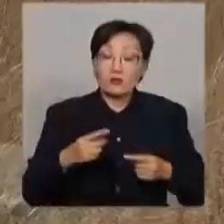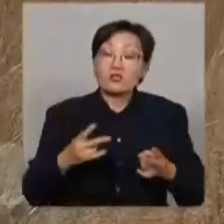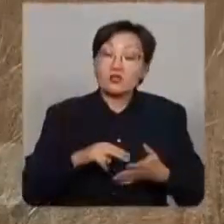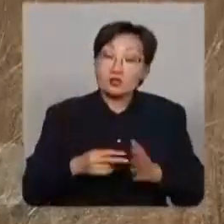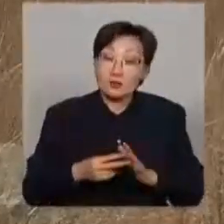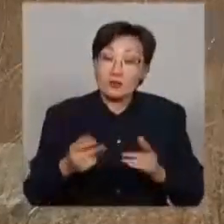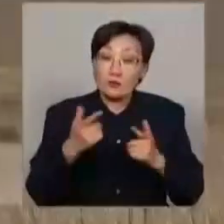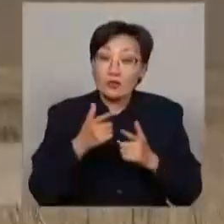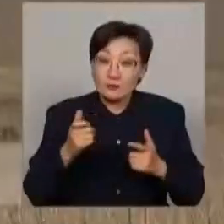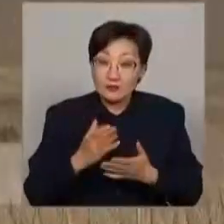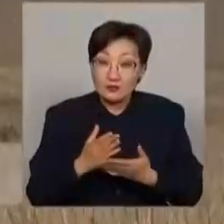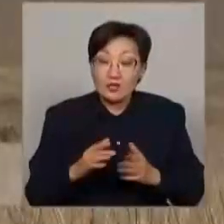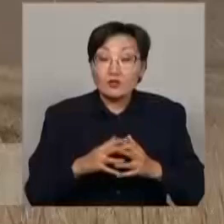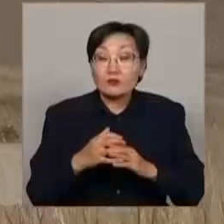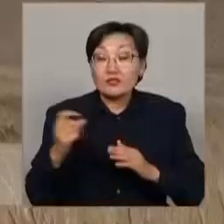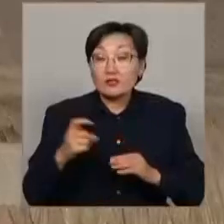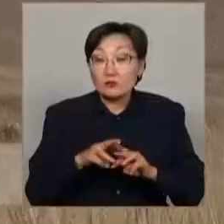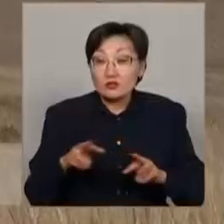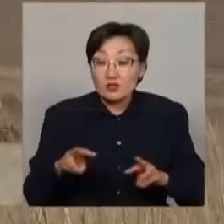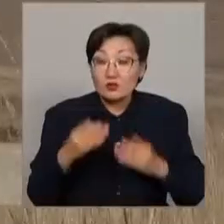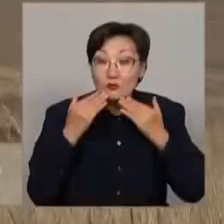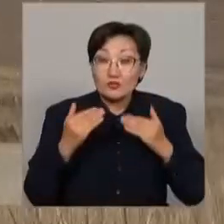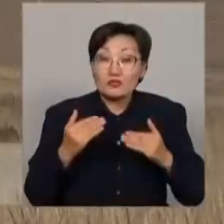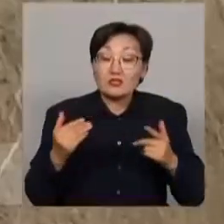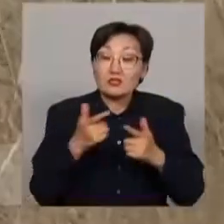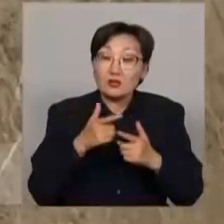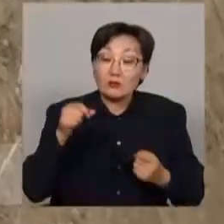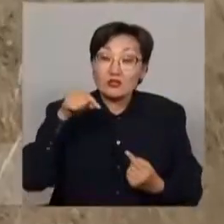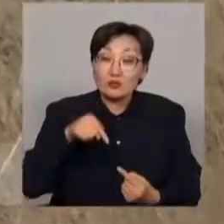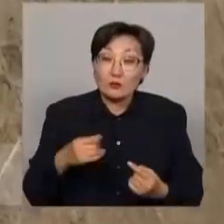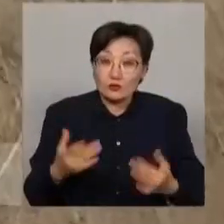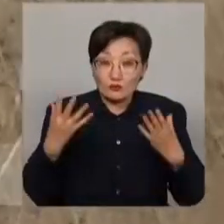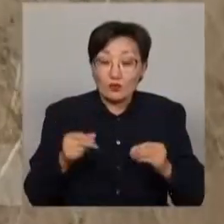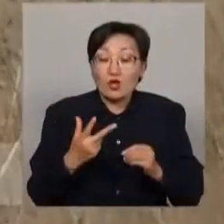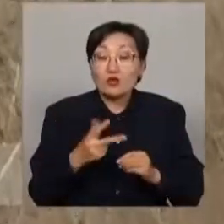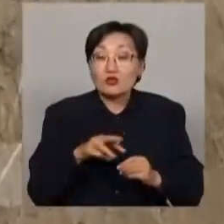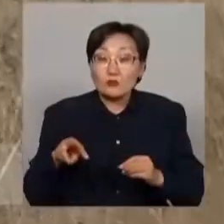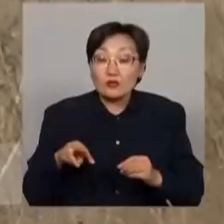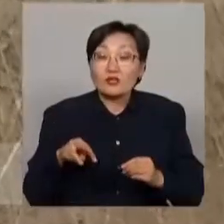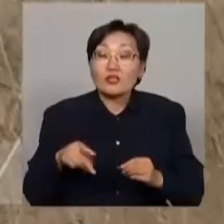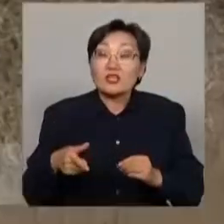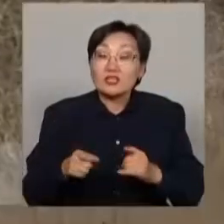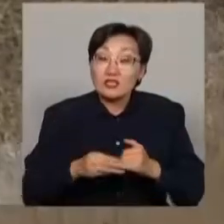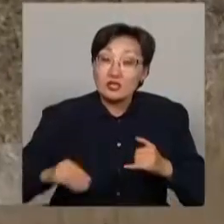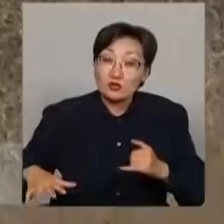жоспарланған мәлімдеген еді. Ауыл шаруашылығы министрлігінің соңғы дерегіне сүйенсек, бүгінде 3 миллион гектарға жуық жер